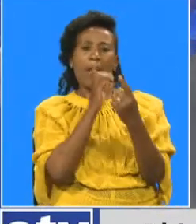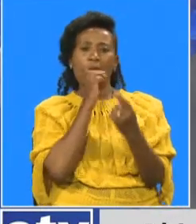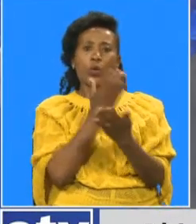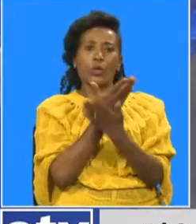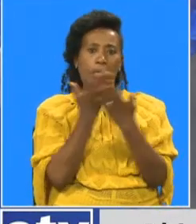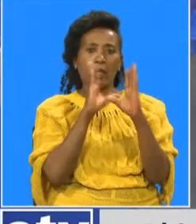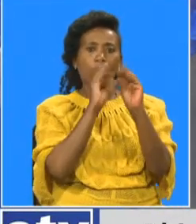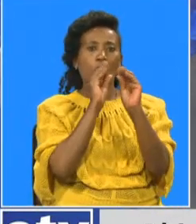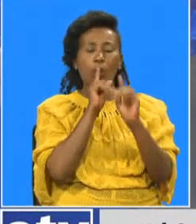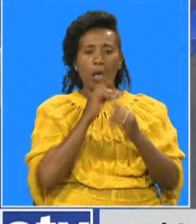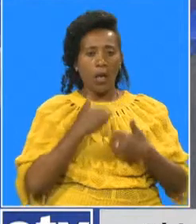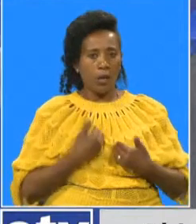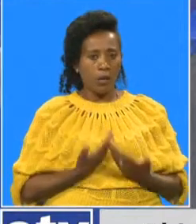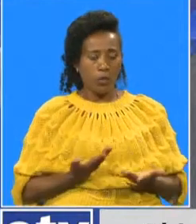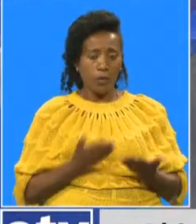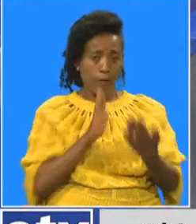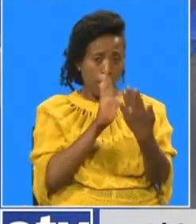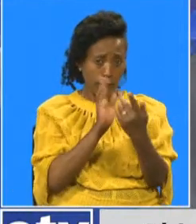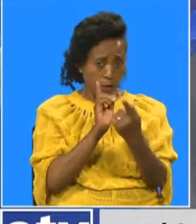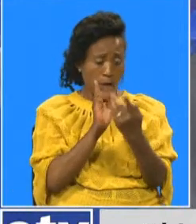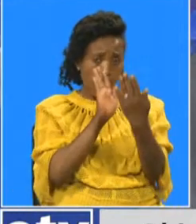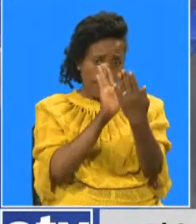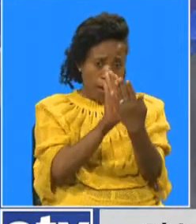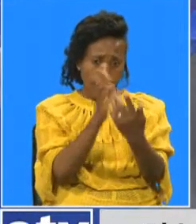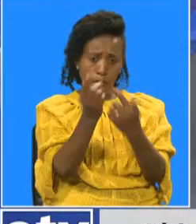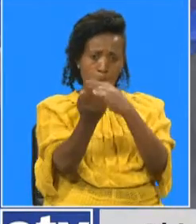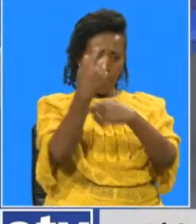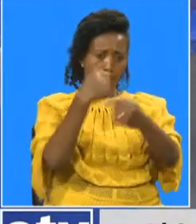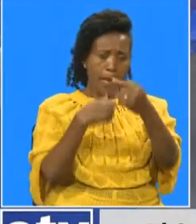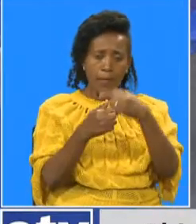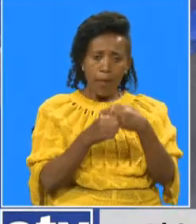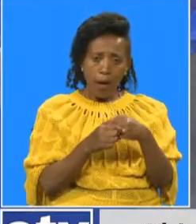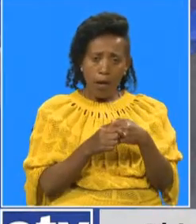ነው እያወራን የለ ነው። ፊት ለፊት መጥቶ